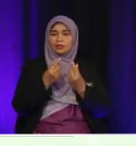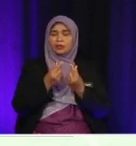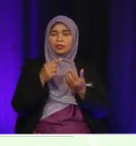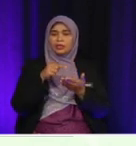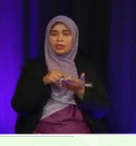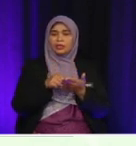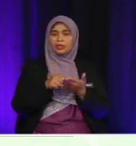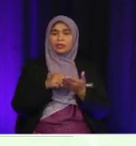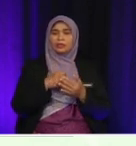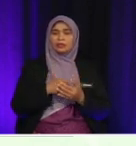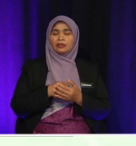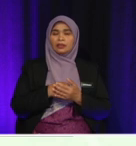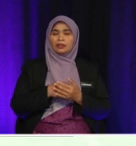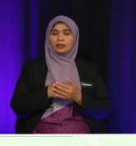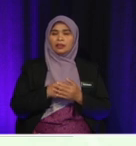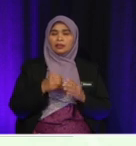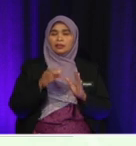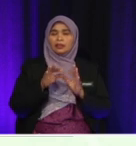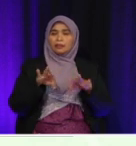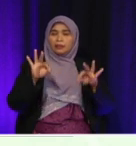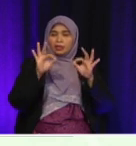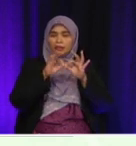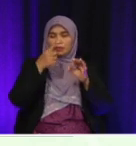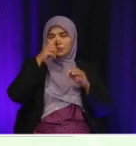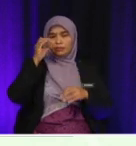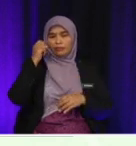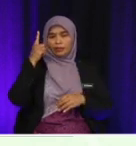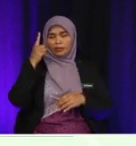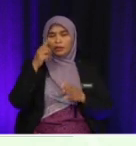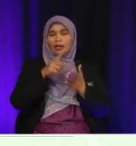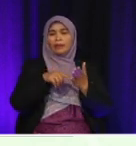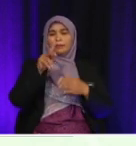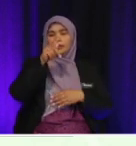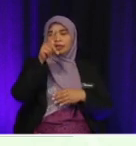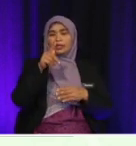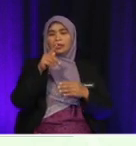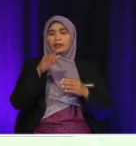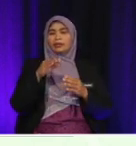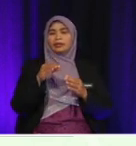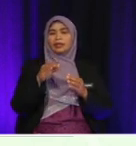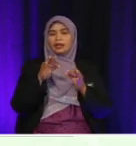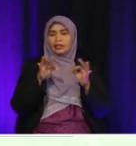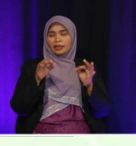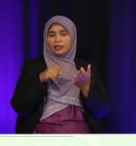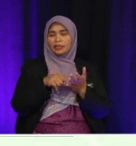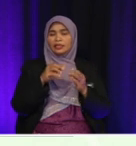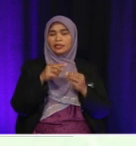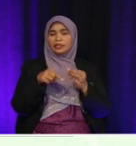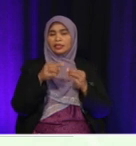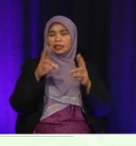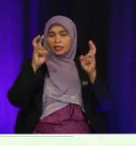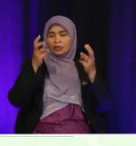kemudian ini yang penting ya untuk anda memahami apakah ayat ini tentang tajuk apa tajuknya